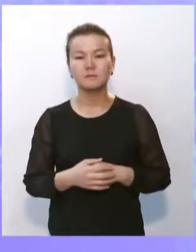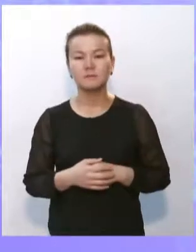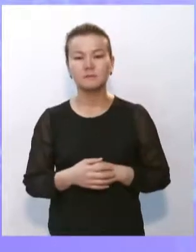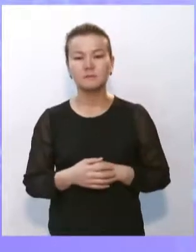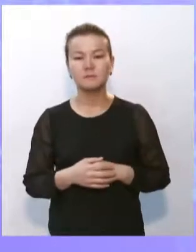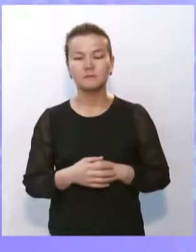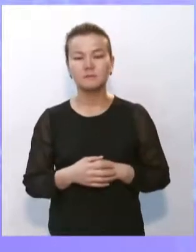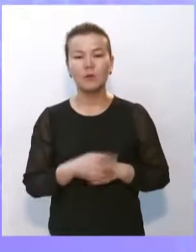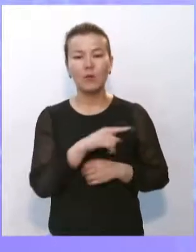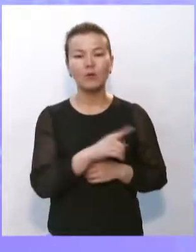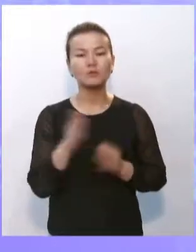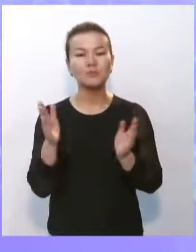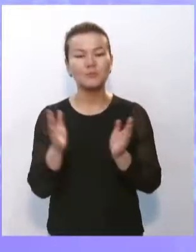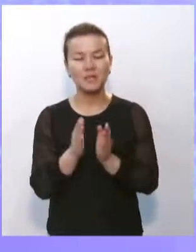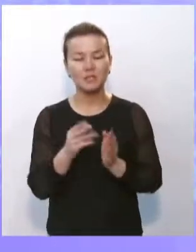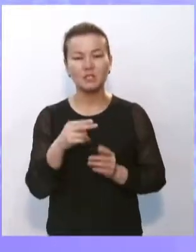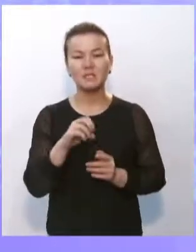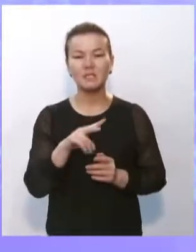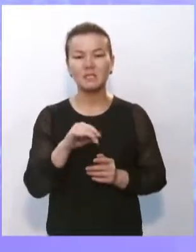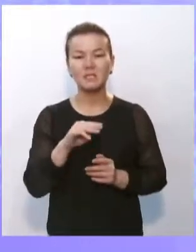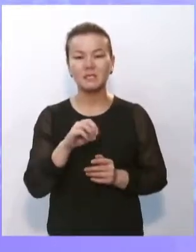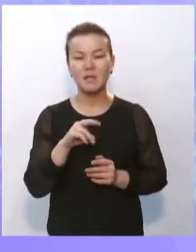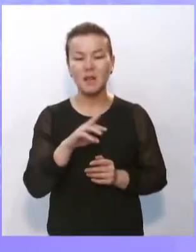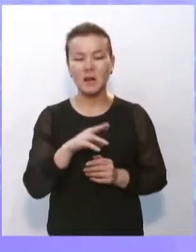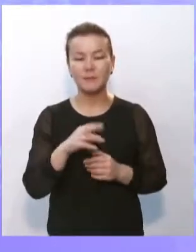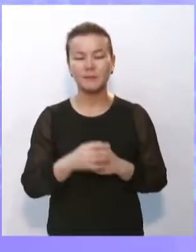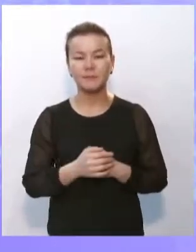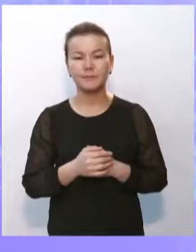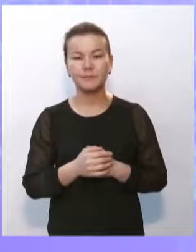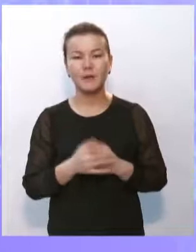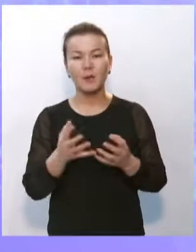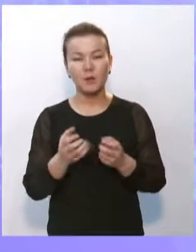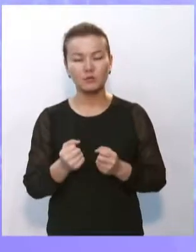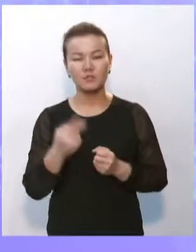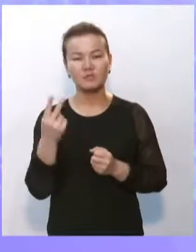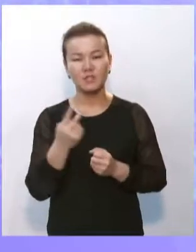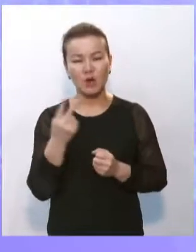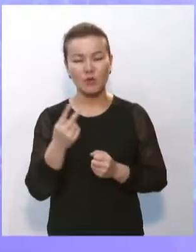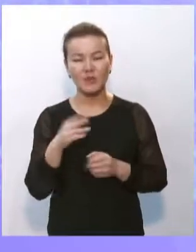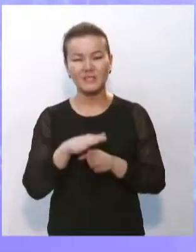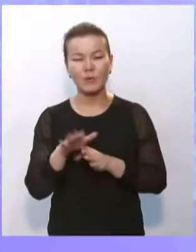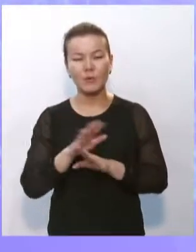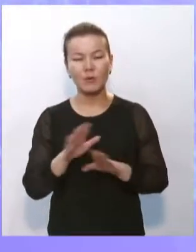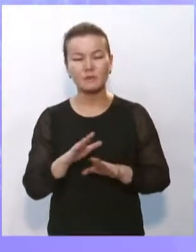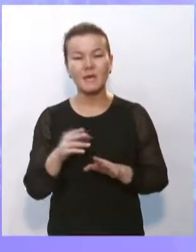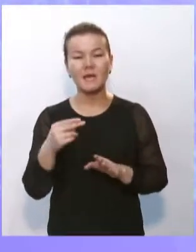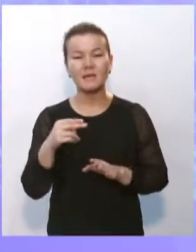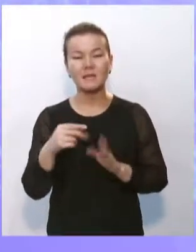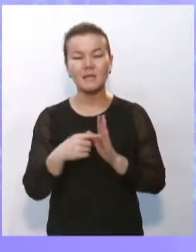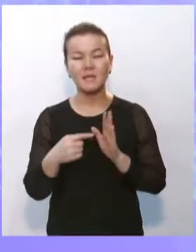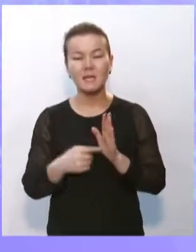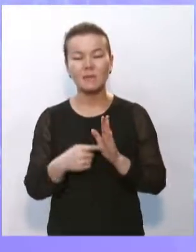он меньше делителя получилось второе неполное делимое